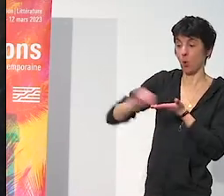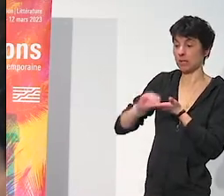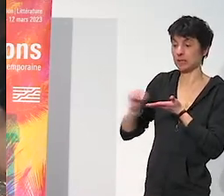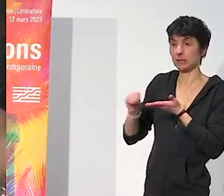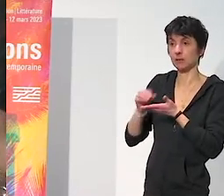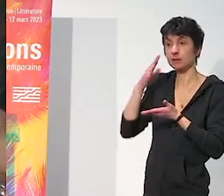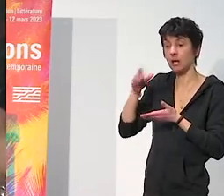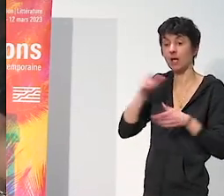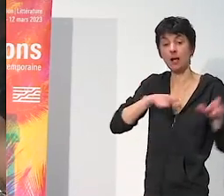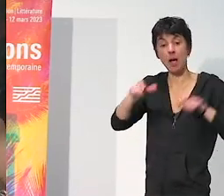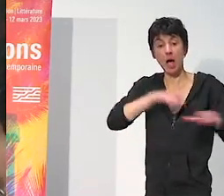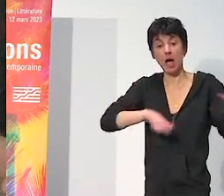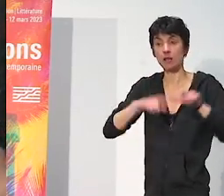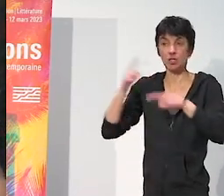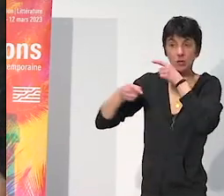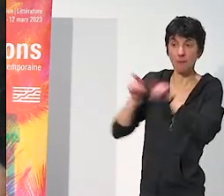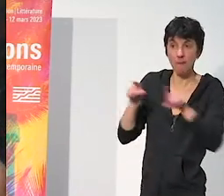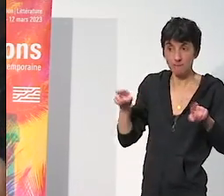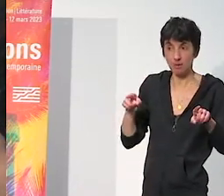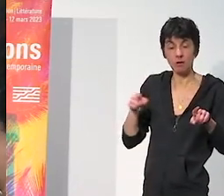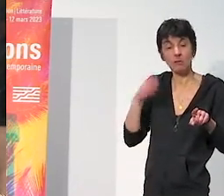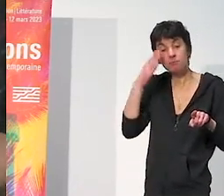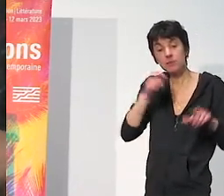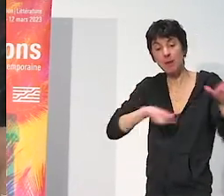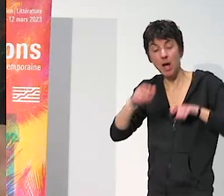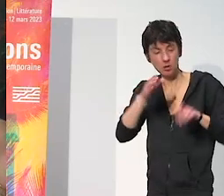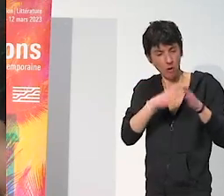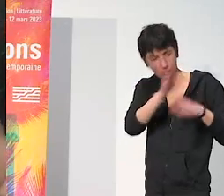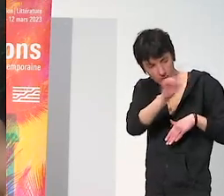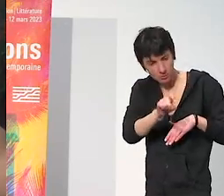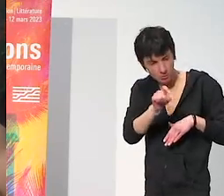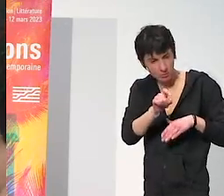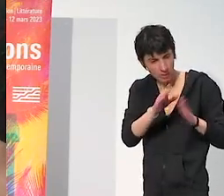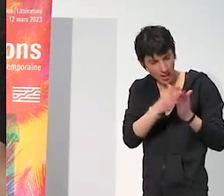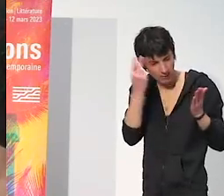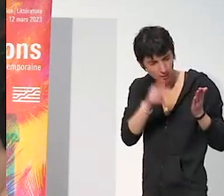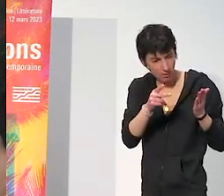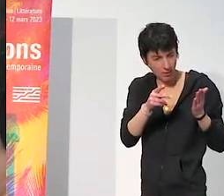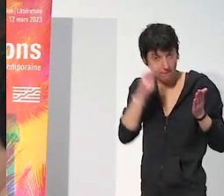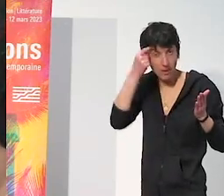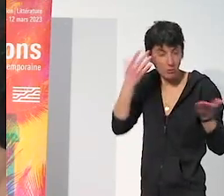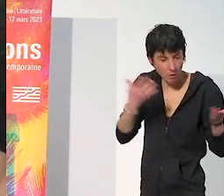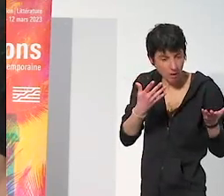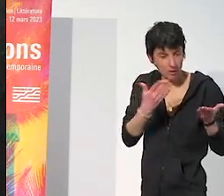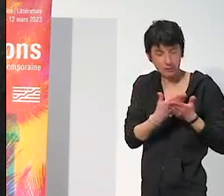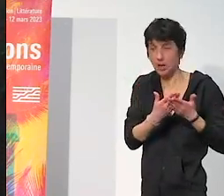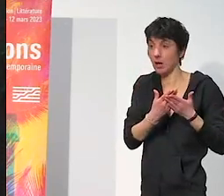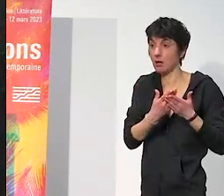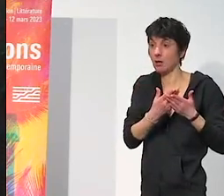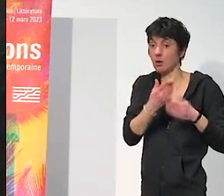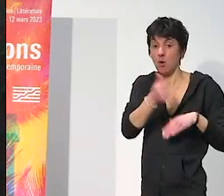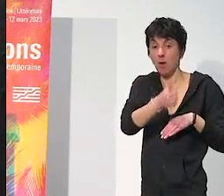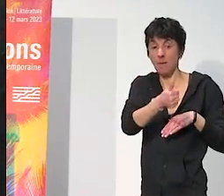camarades écrivains de notre génération, quand on leur demande quels livres les ont marqués, etc., ils ne